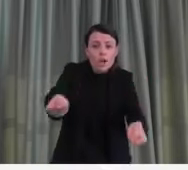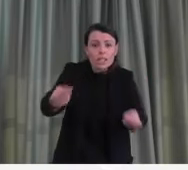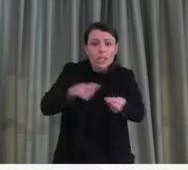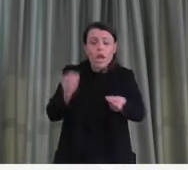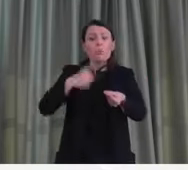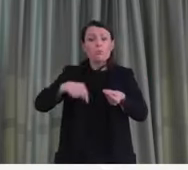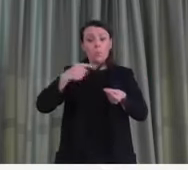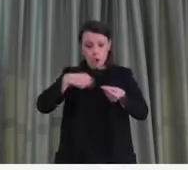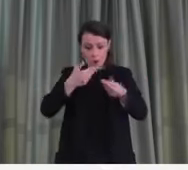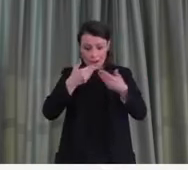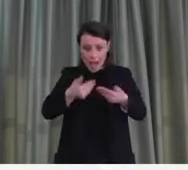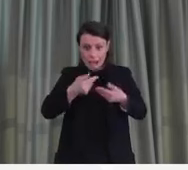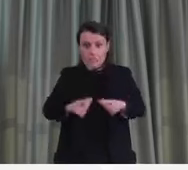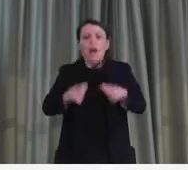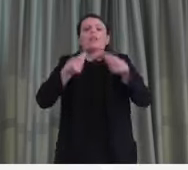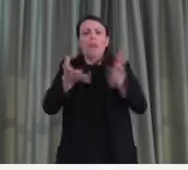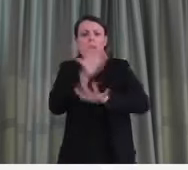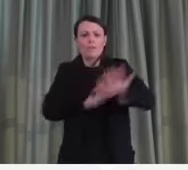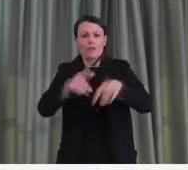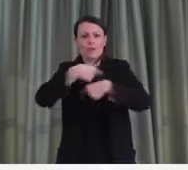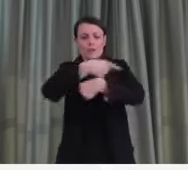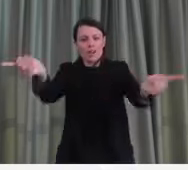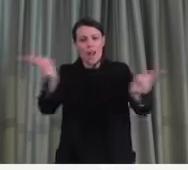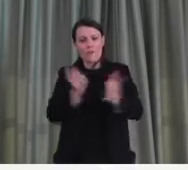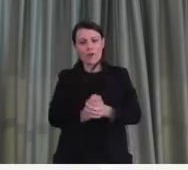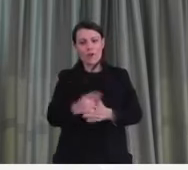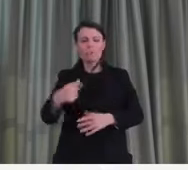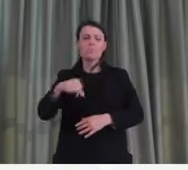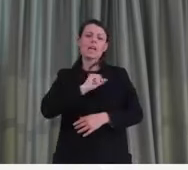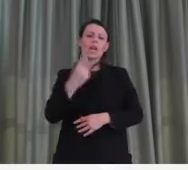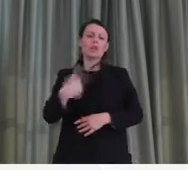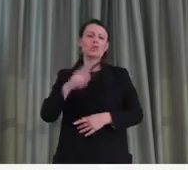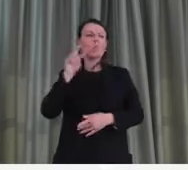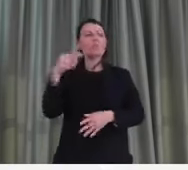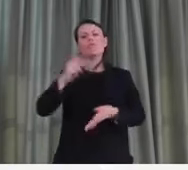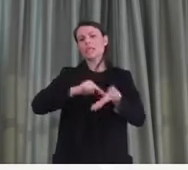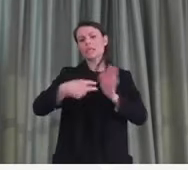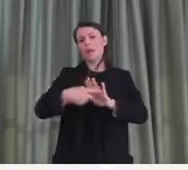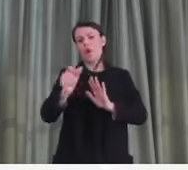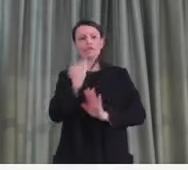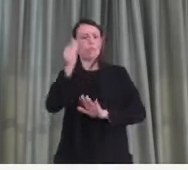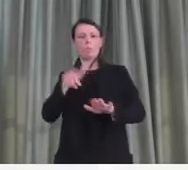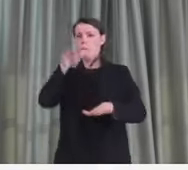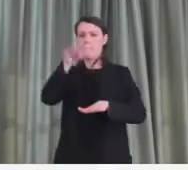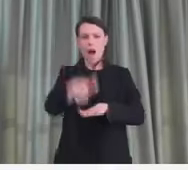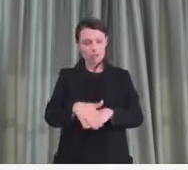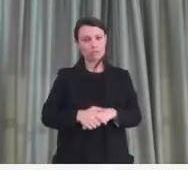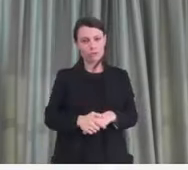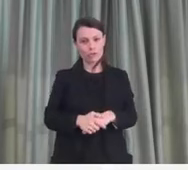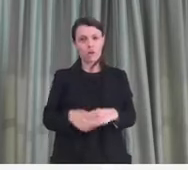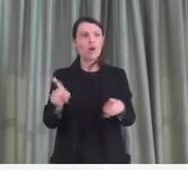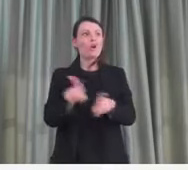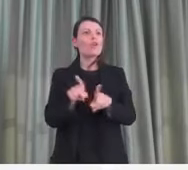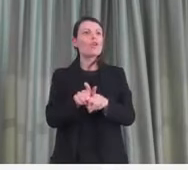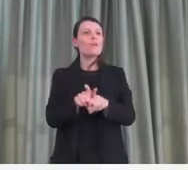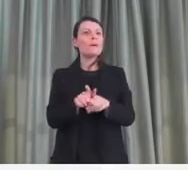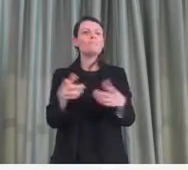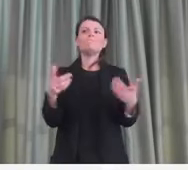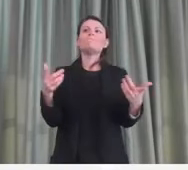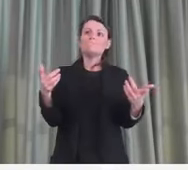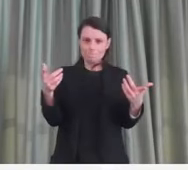questo penso che sia il primo passo nella tecnologia per riuscire a sé un'arma in più che abbiamo